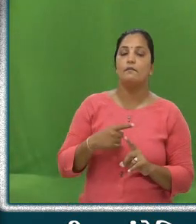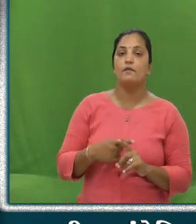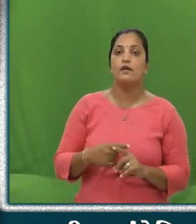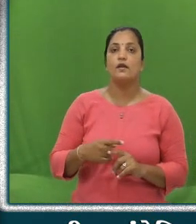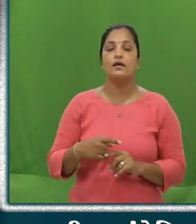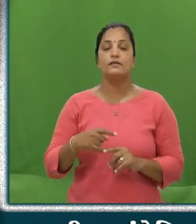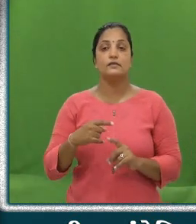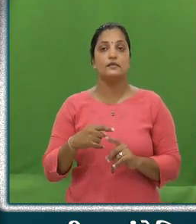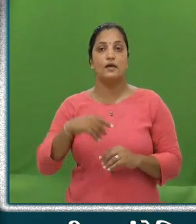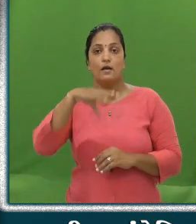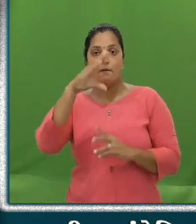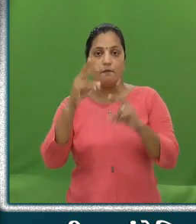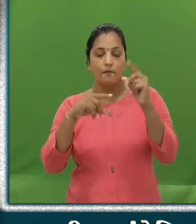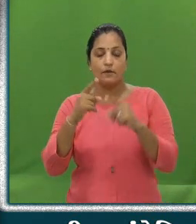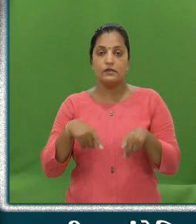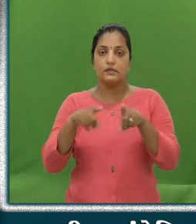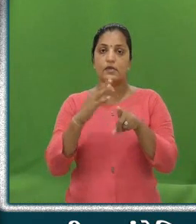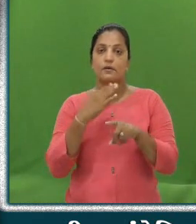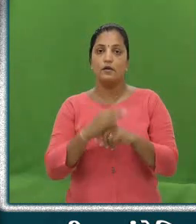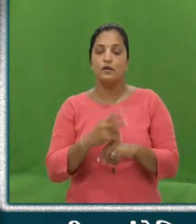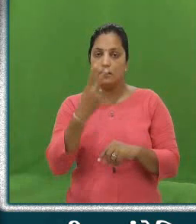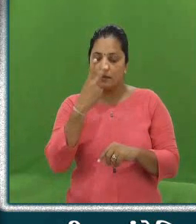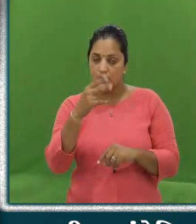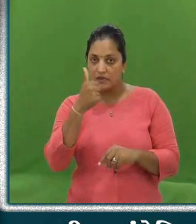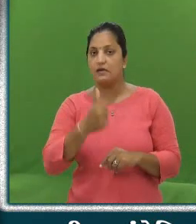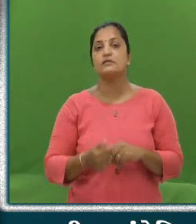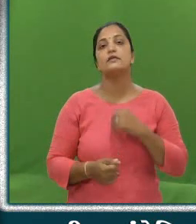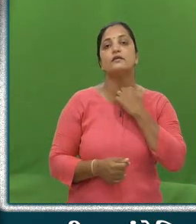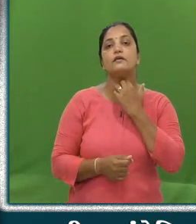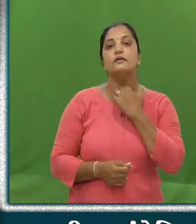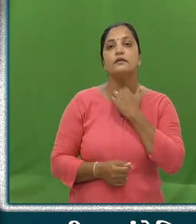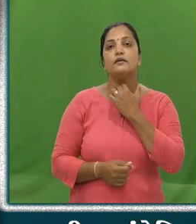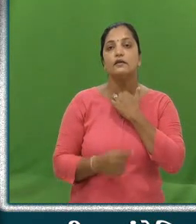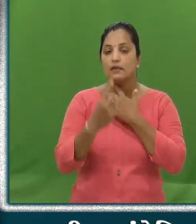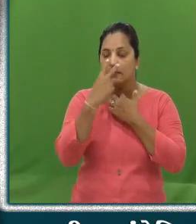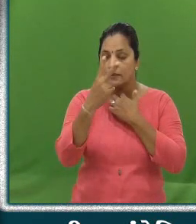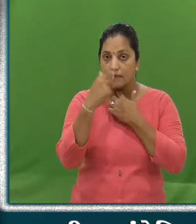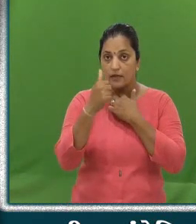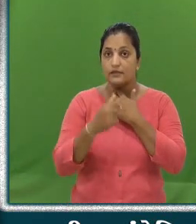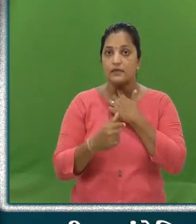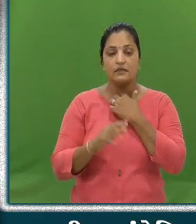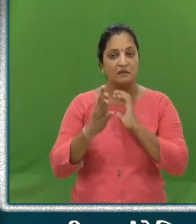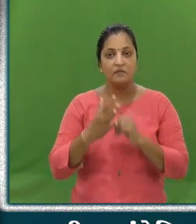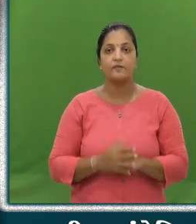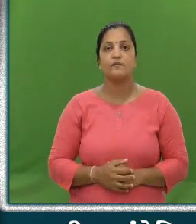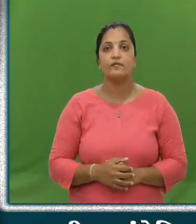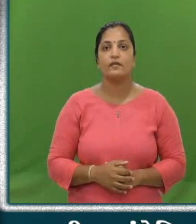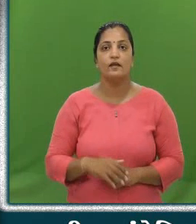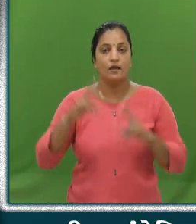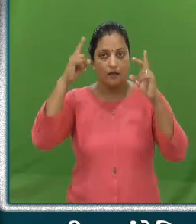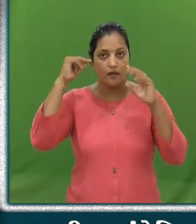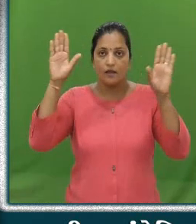લીલો હોવાને કારણે શું થશે તો તે દ્રષ્ટિમાન થશે નહીં. દ્રષ્ટિમાન થશે નહીં એટલે દેખાશે નહીં